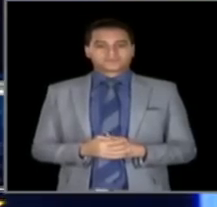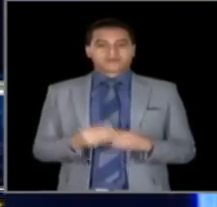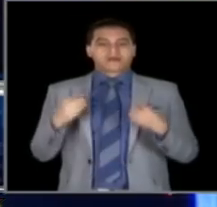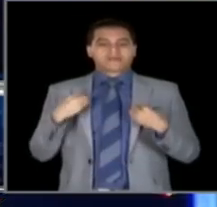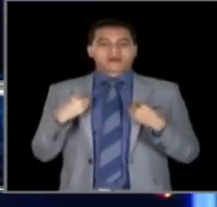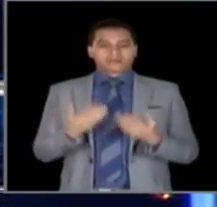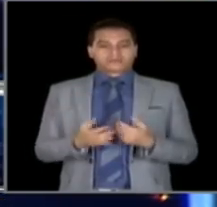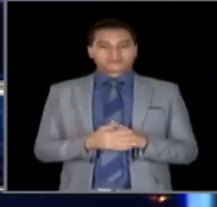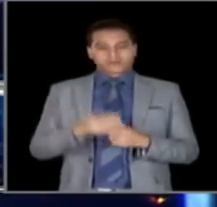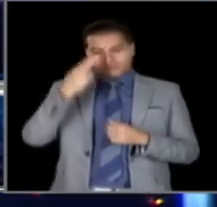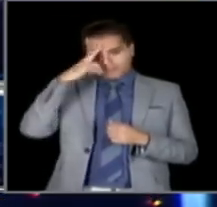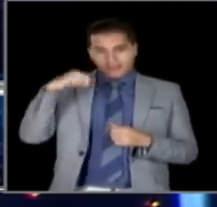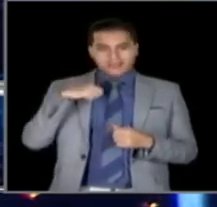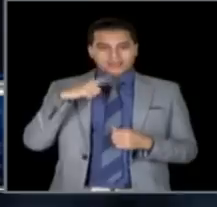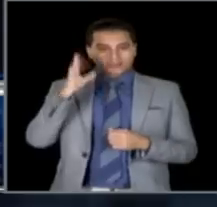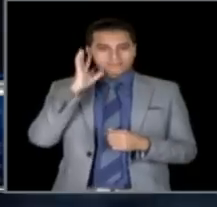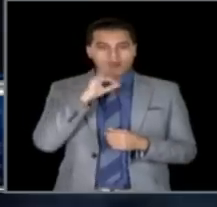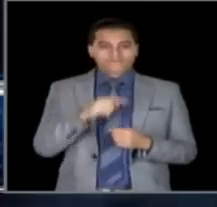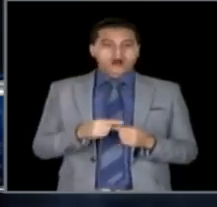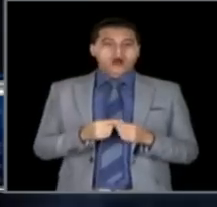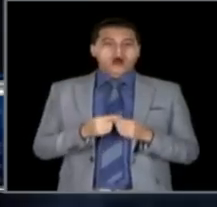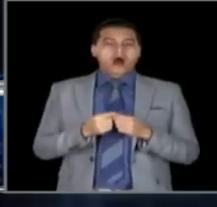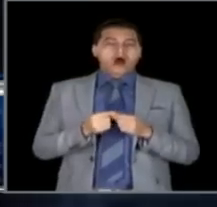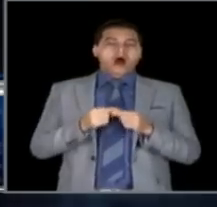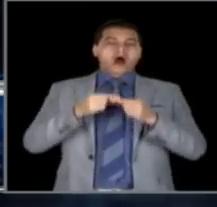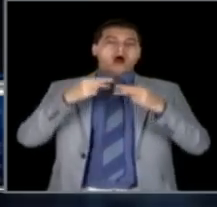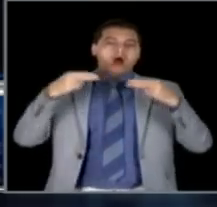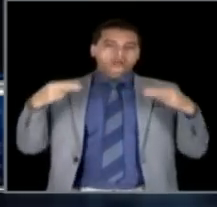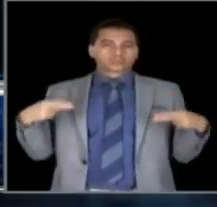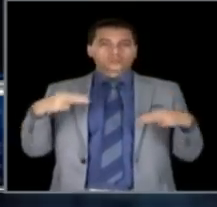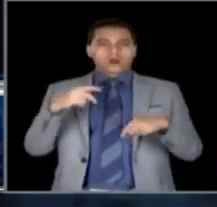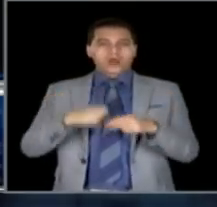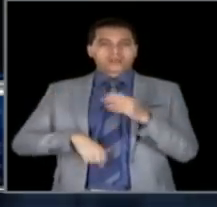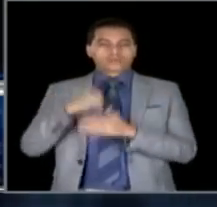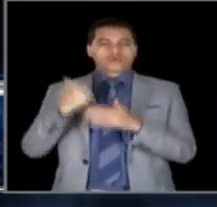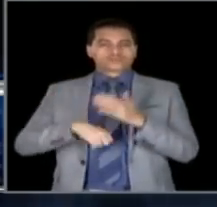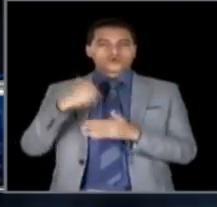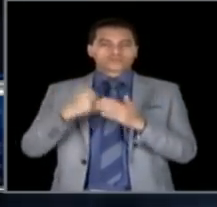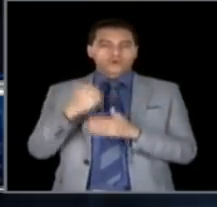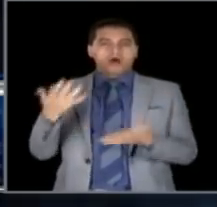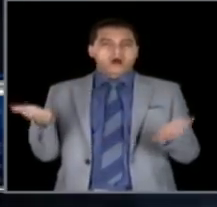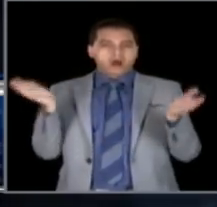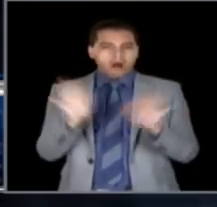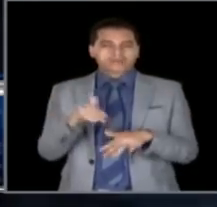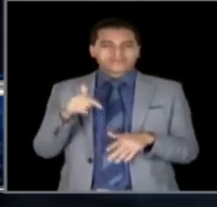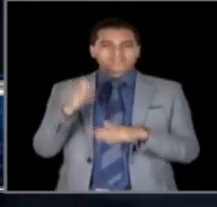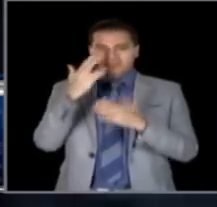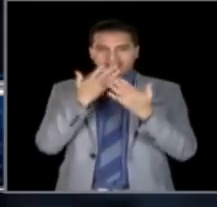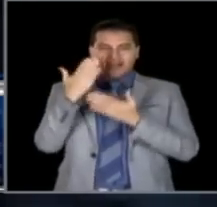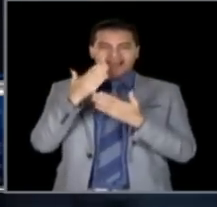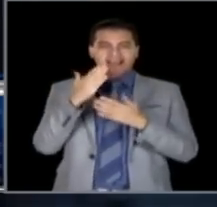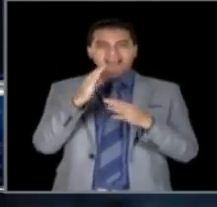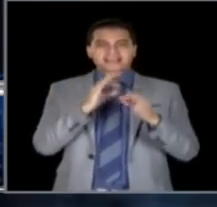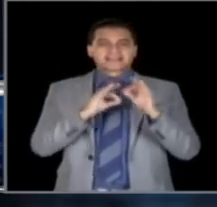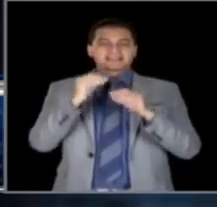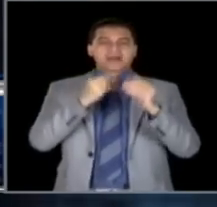رياضة، ما هو النادي صاحب أطول سلسلة انتصارات متتالية في تاريخ الدوري